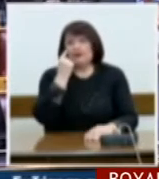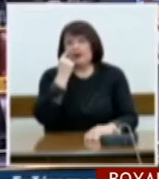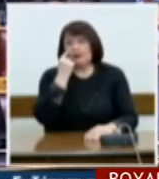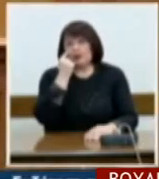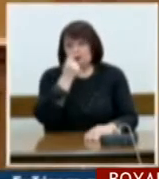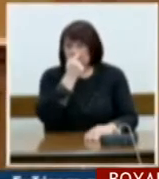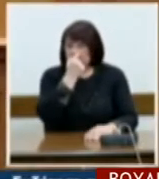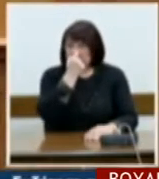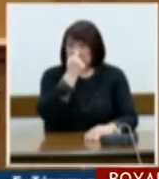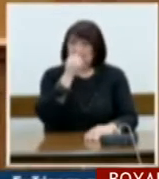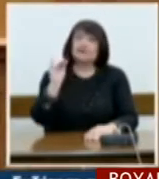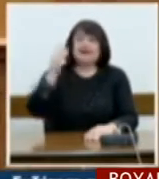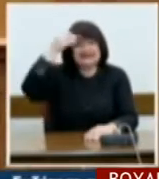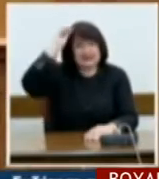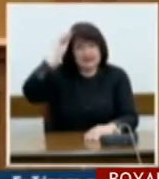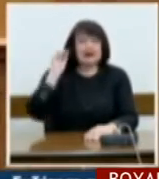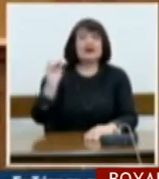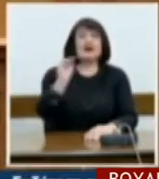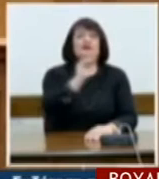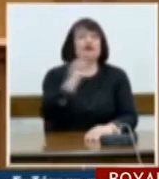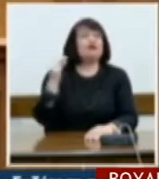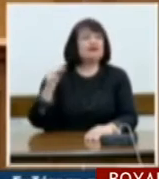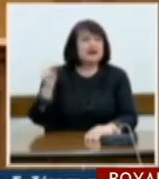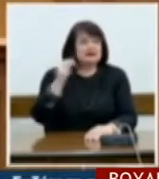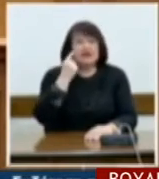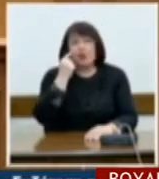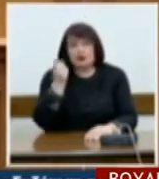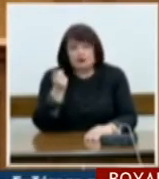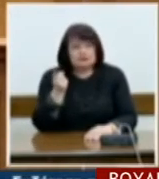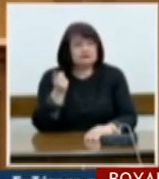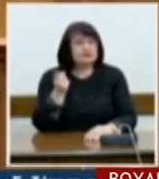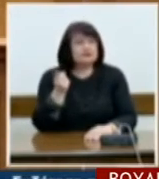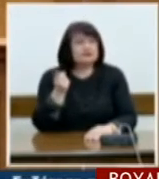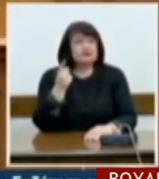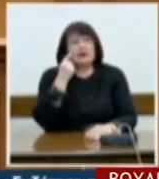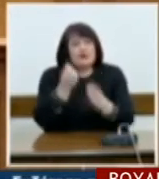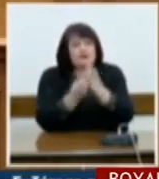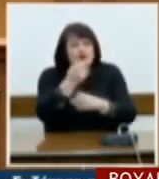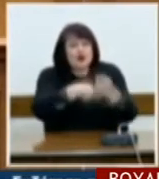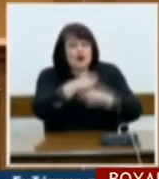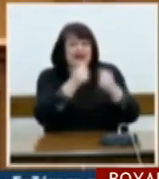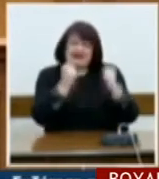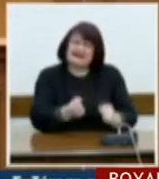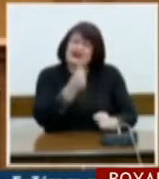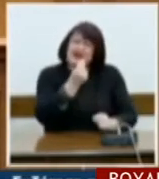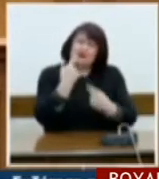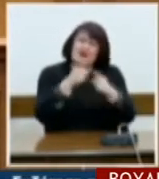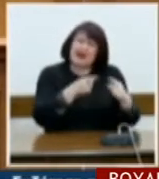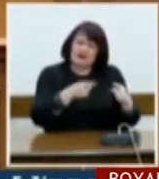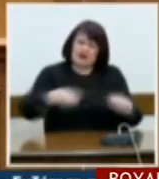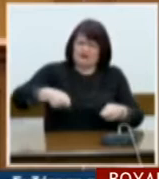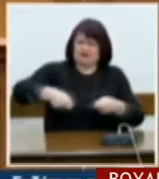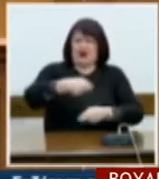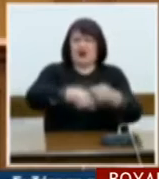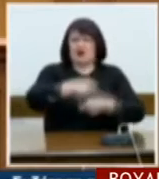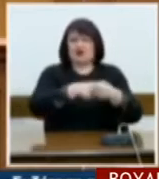κύριε Τσίπρα και κυρίες και κύριοι βουλευτές, το καλάθι που αφορά στα τρόφιμα, η αύξηση σε μηνιαία βάση